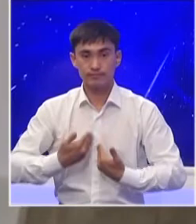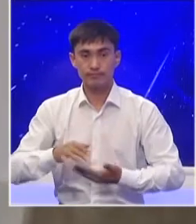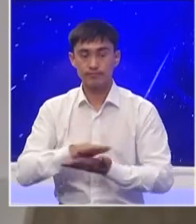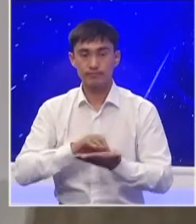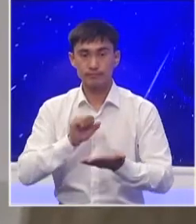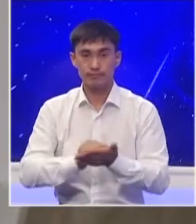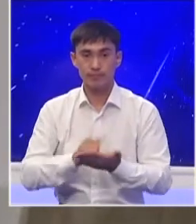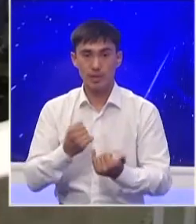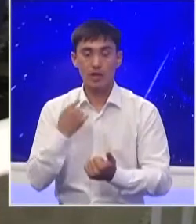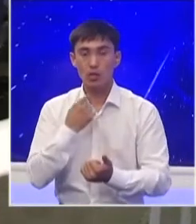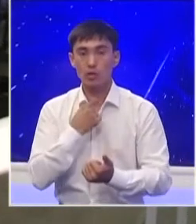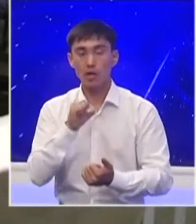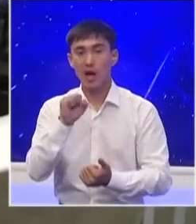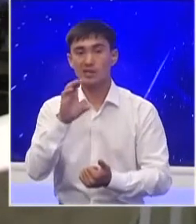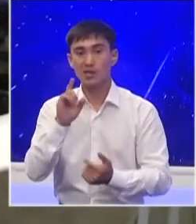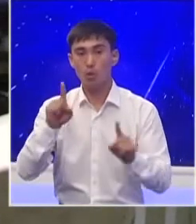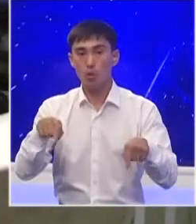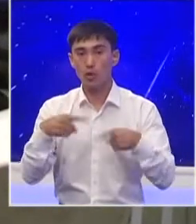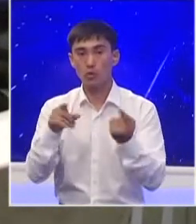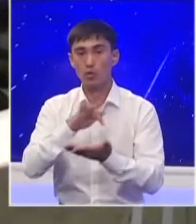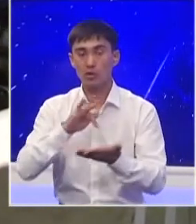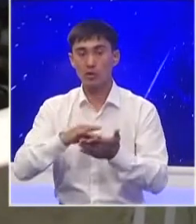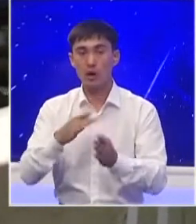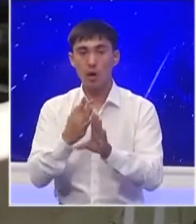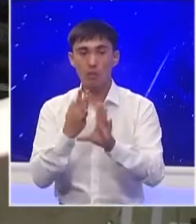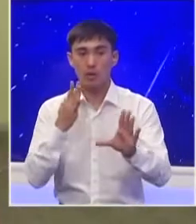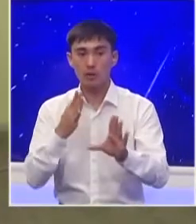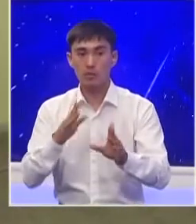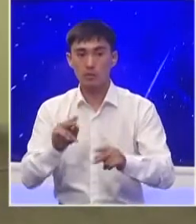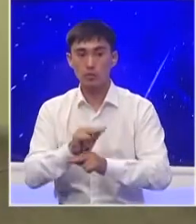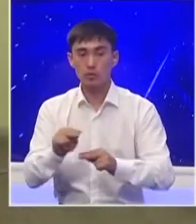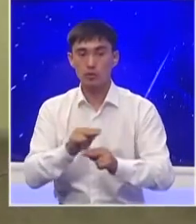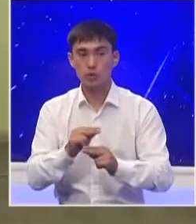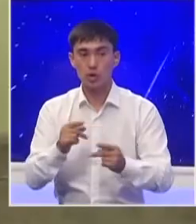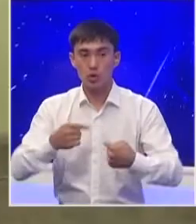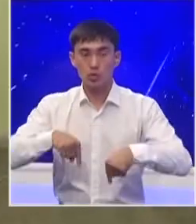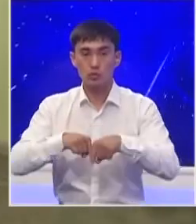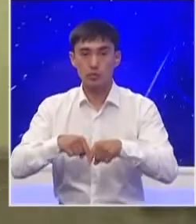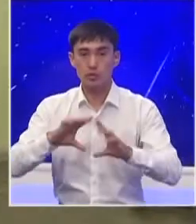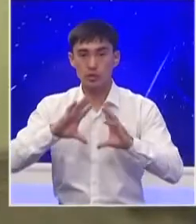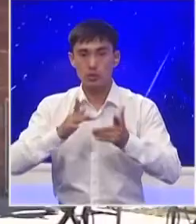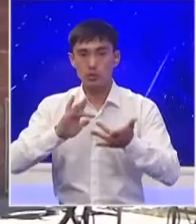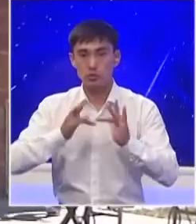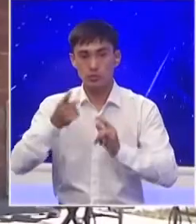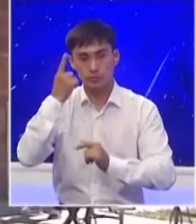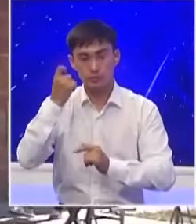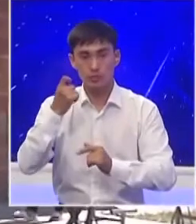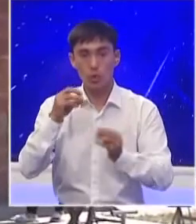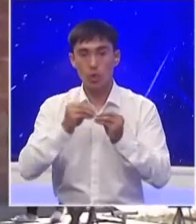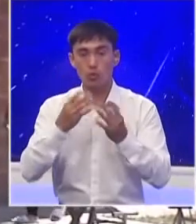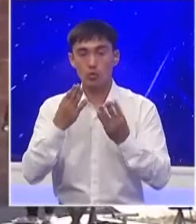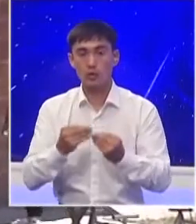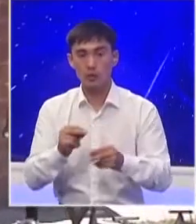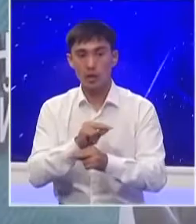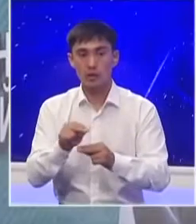алды. Қазір Талдықорғандағы Асар оңалту орталығында порталмен оңалудан өтіп жатыр. Жалпы бұл ұйым жайлы әлеуметтік желіден біліпті. 10 күннен бері